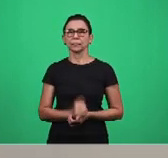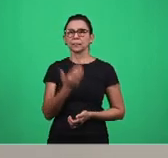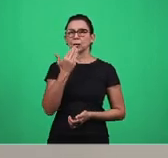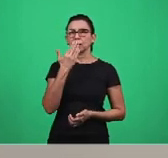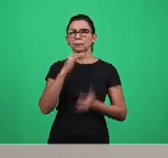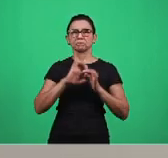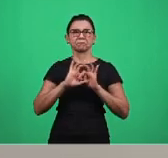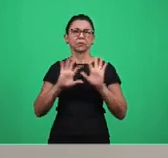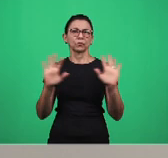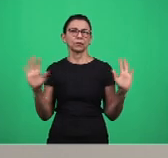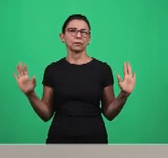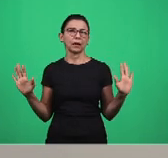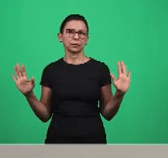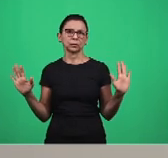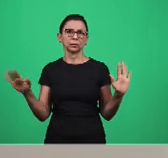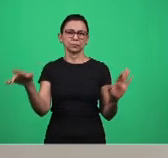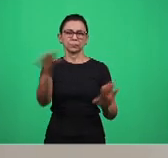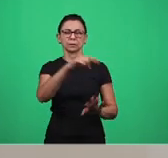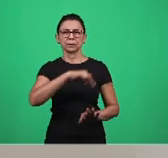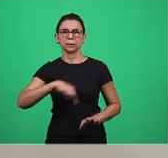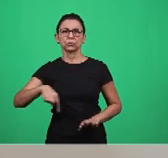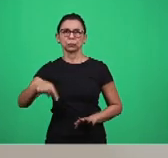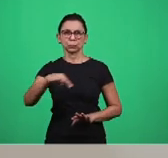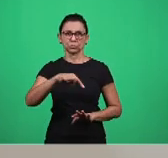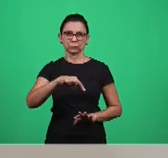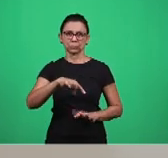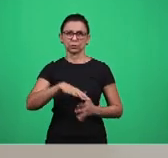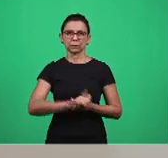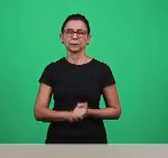Donc, la paille sèche,